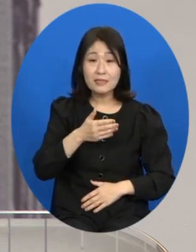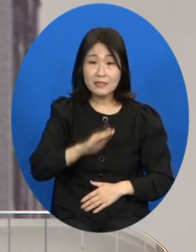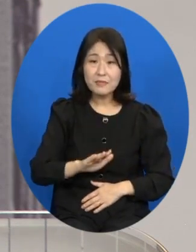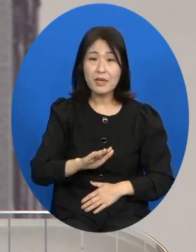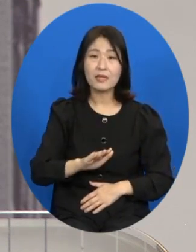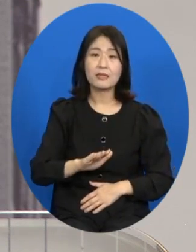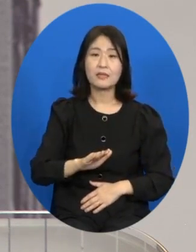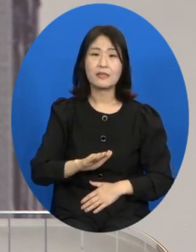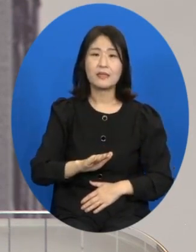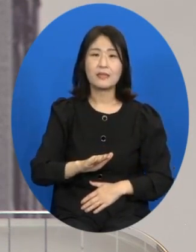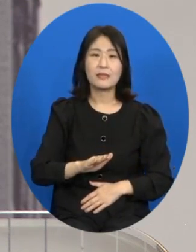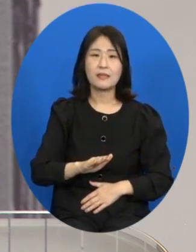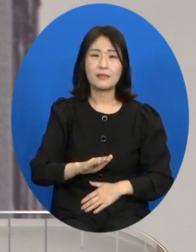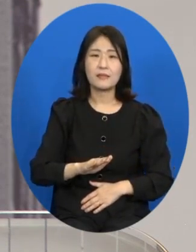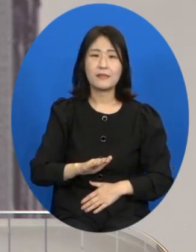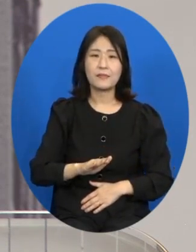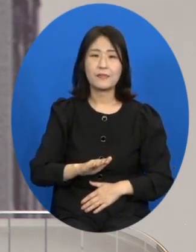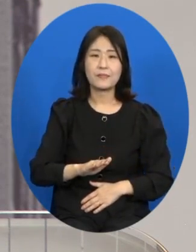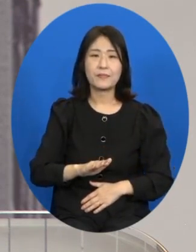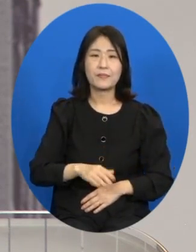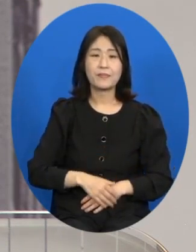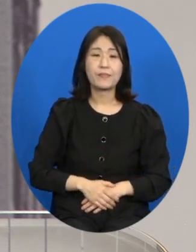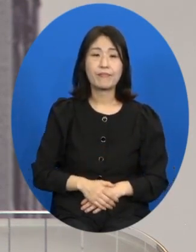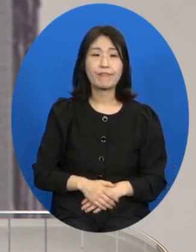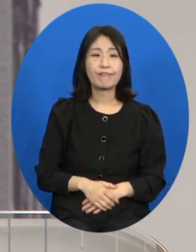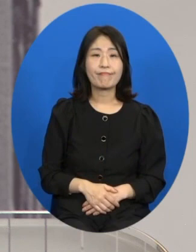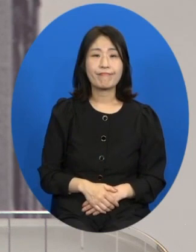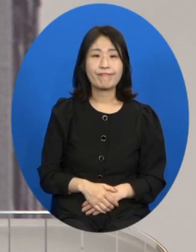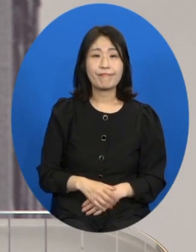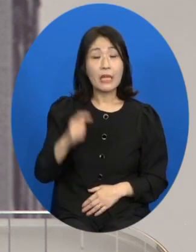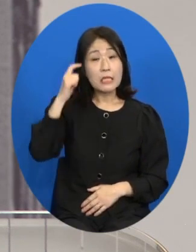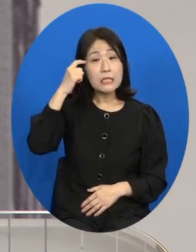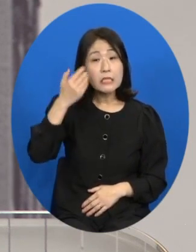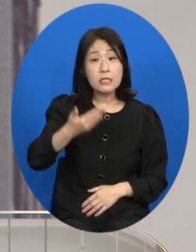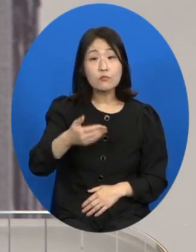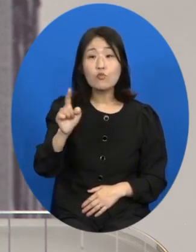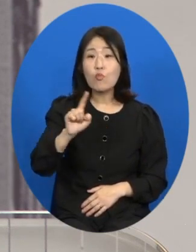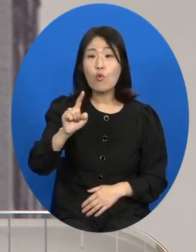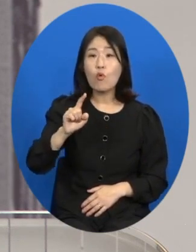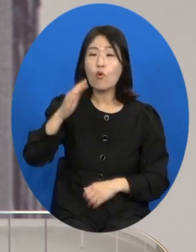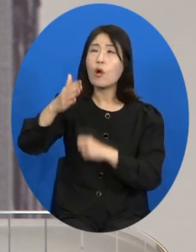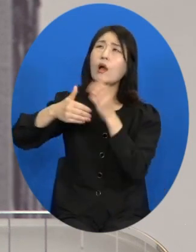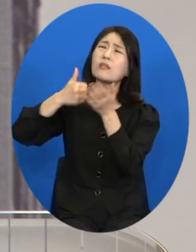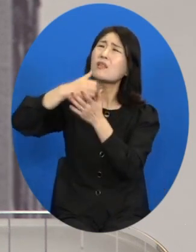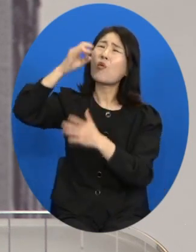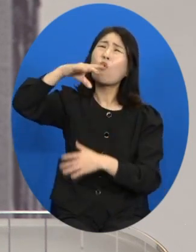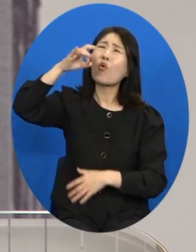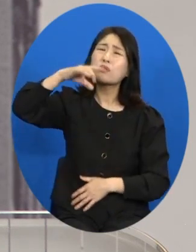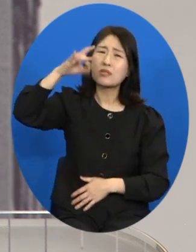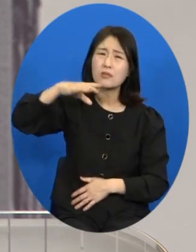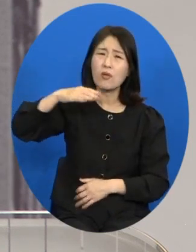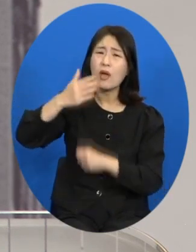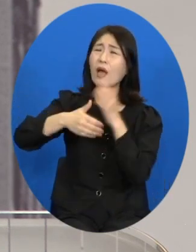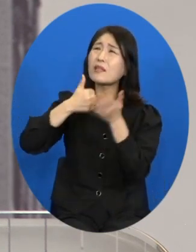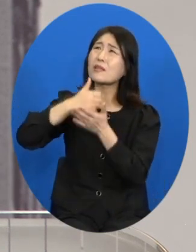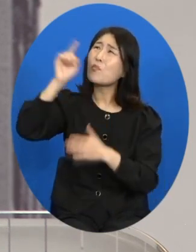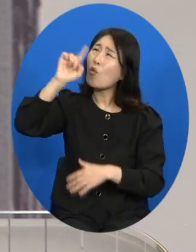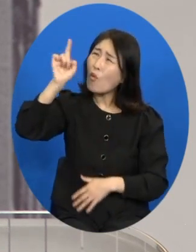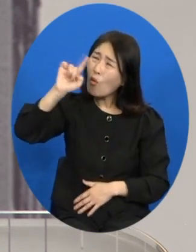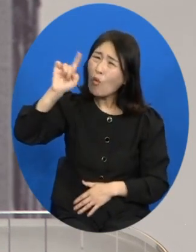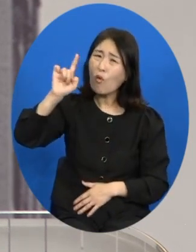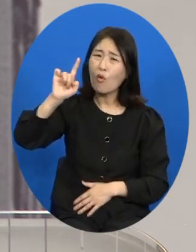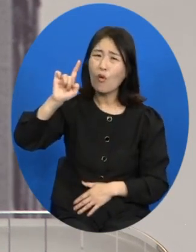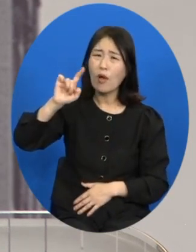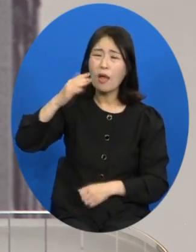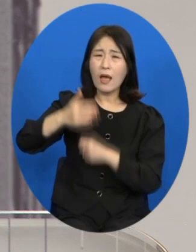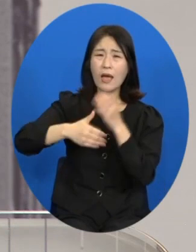가면 갈수록 이런 질문들을 하게 된다는 거예 하나님 어디 계십니까 아까 말씀드린대로 하나님 무엇 하고 계십니까 하나님 왜